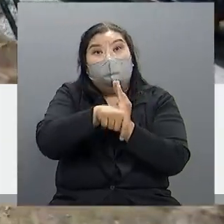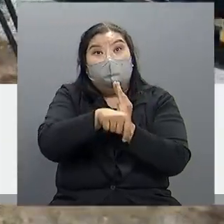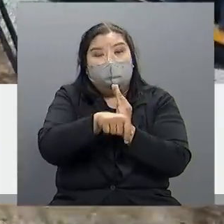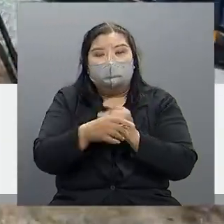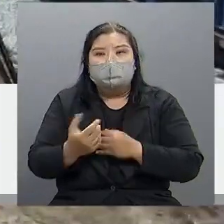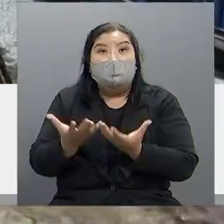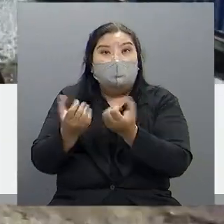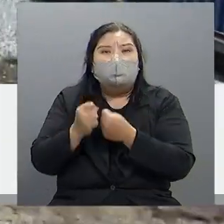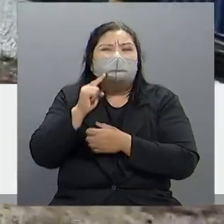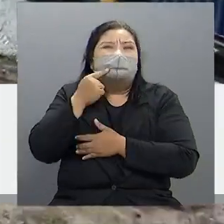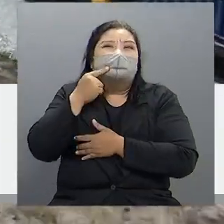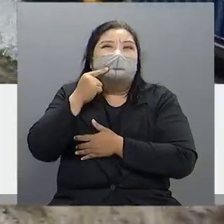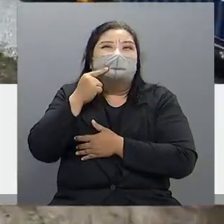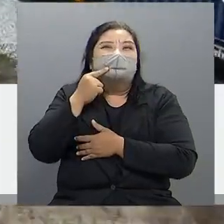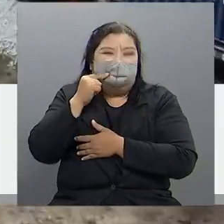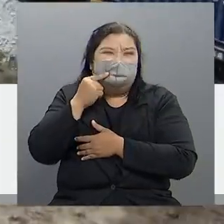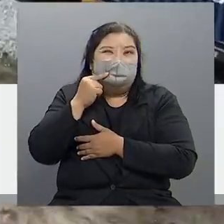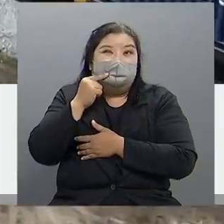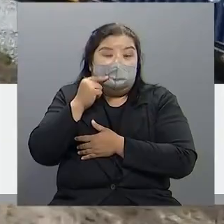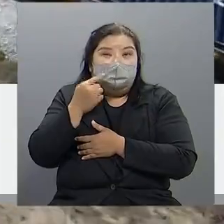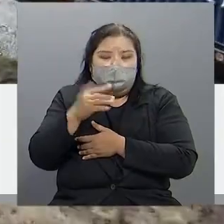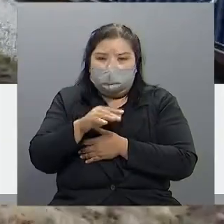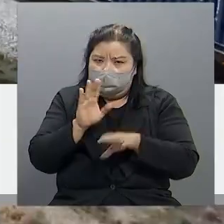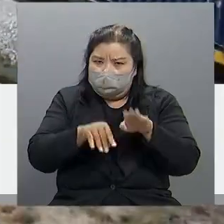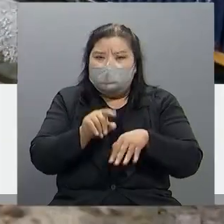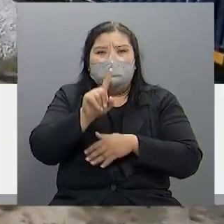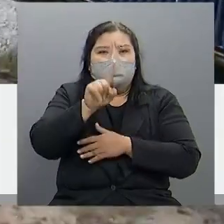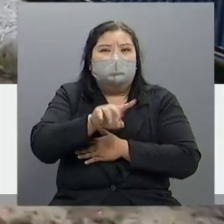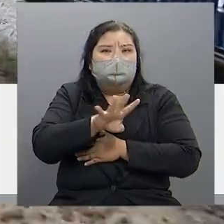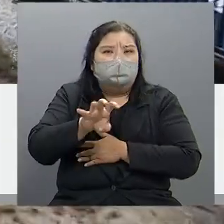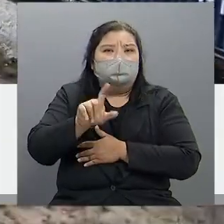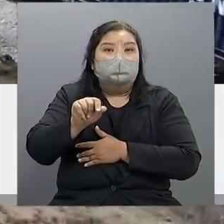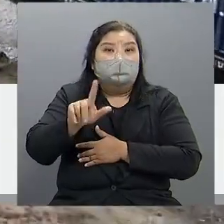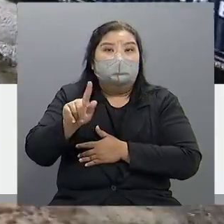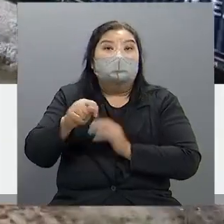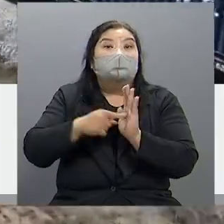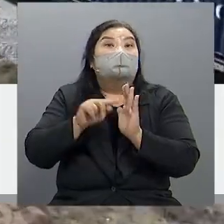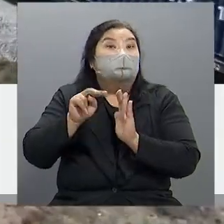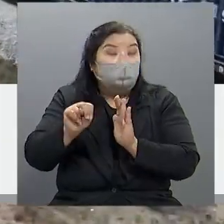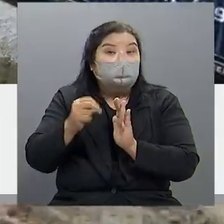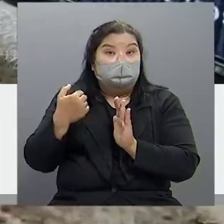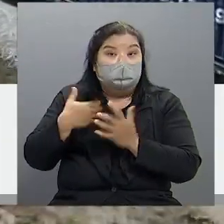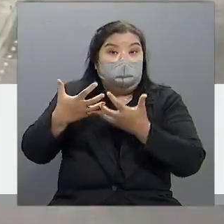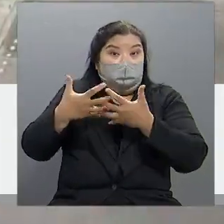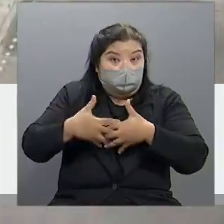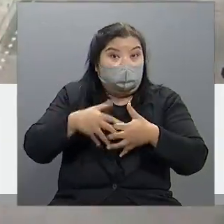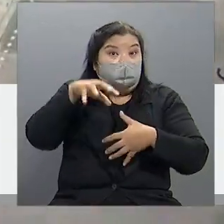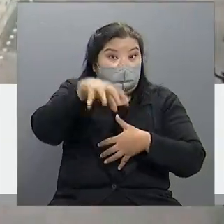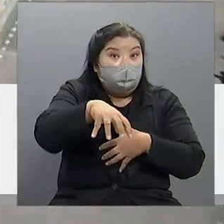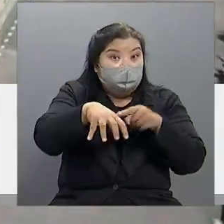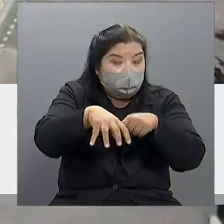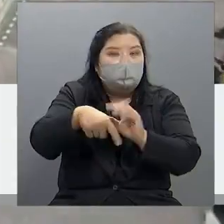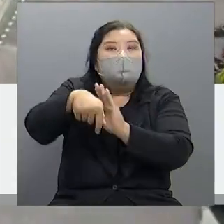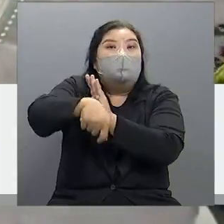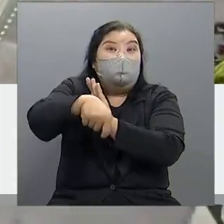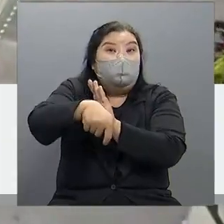เกลือแกงนี่แหละค่ะปริมาณ 1,425 ตันจากโรงงานในอำเภอพิมายจังหวัดนครราชสีมานะคะเป็น